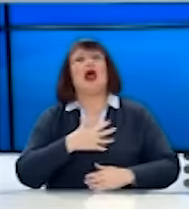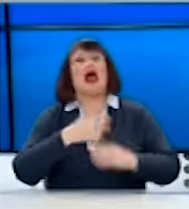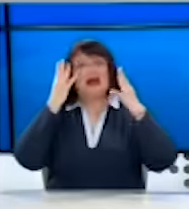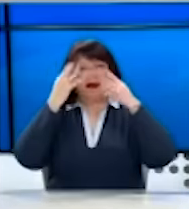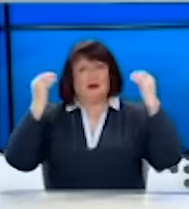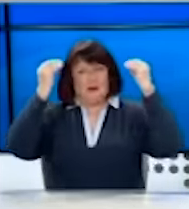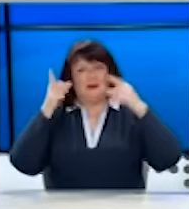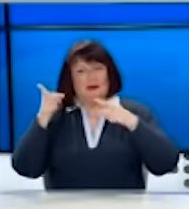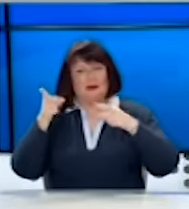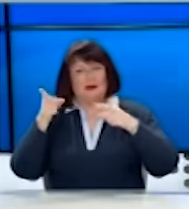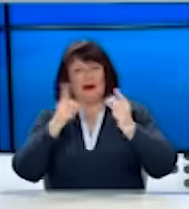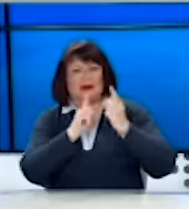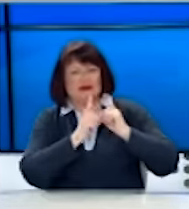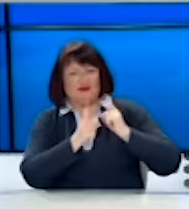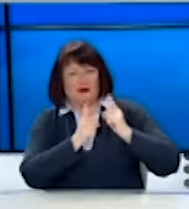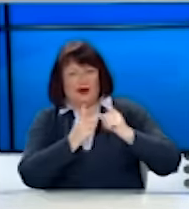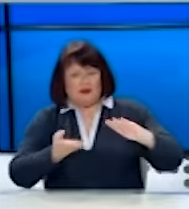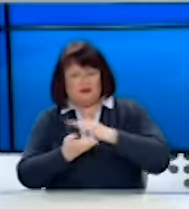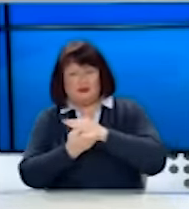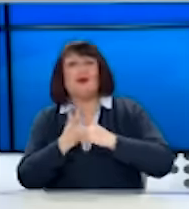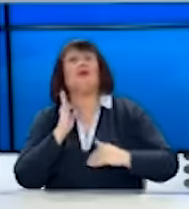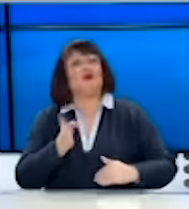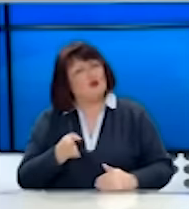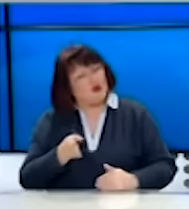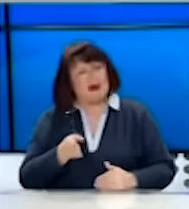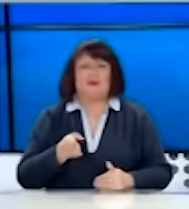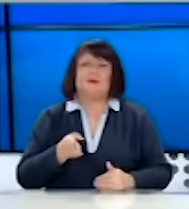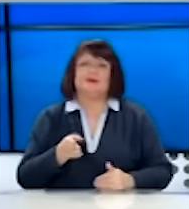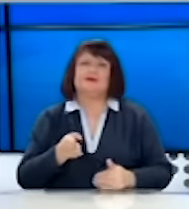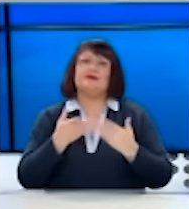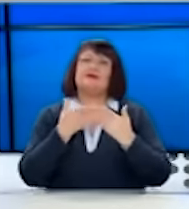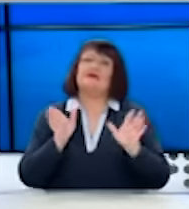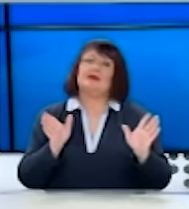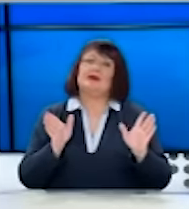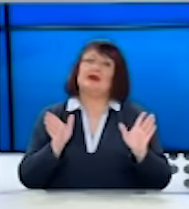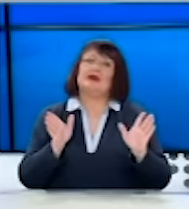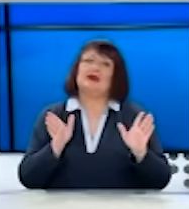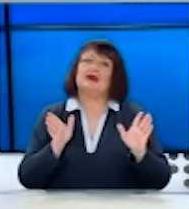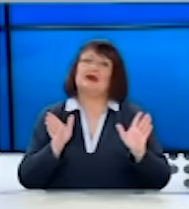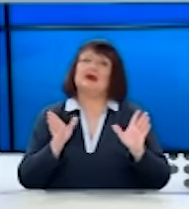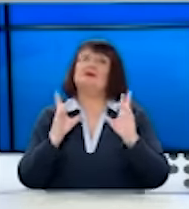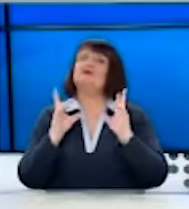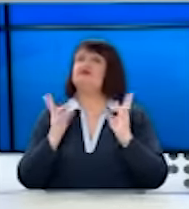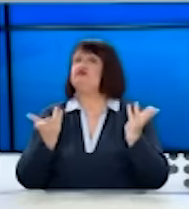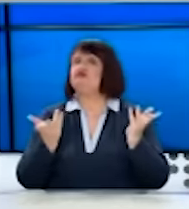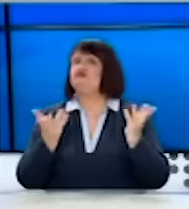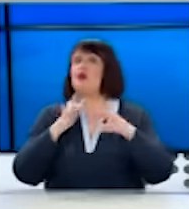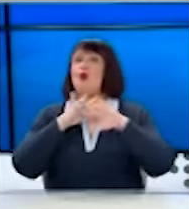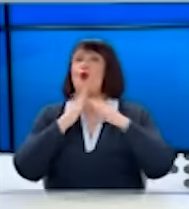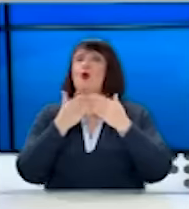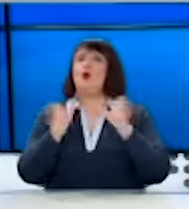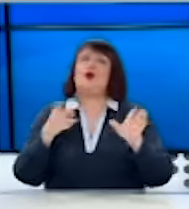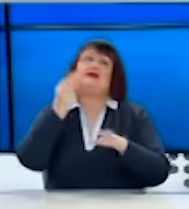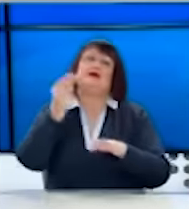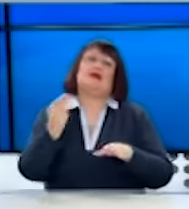στη βάση ενός συνυποσχετικού, μπορεί εκ των πραγμάτων να ανοίξει από το παράθυρο όλα αυτά